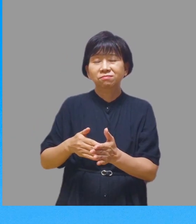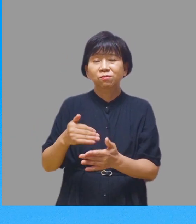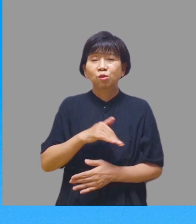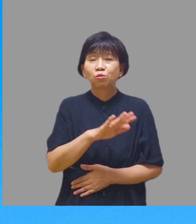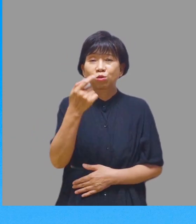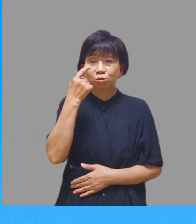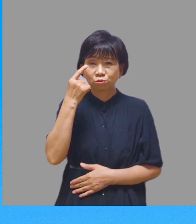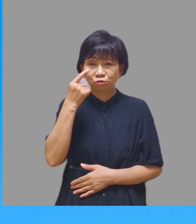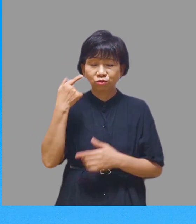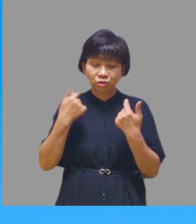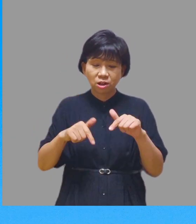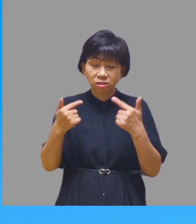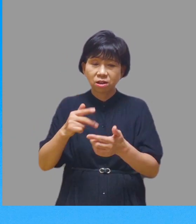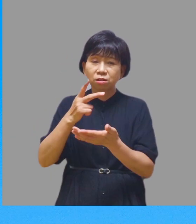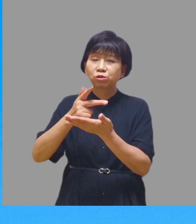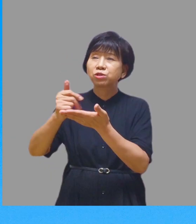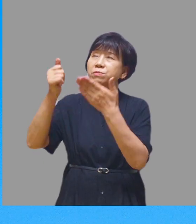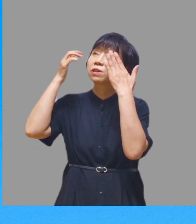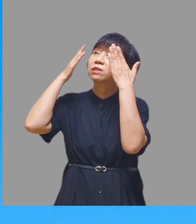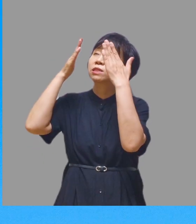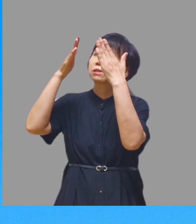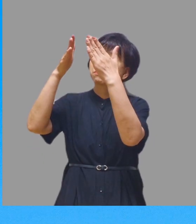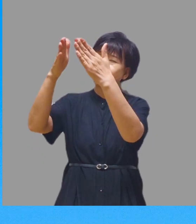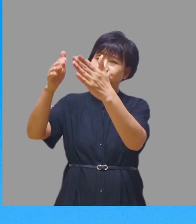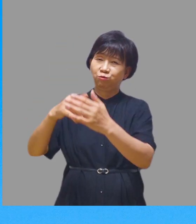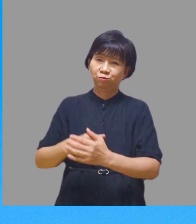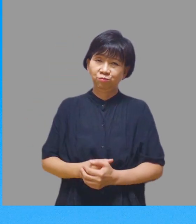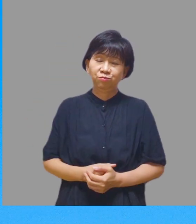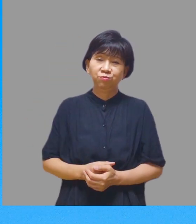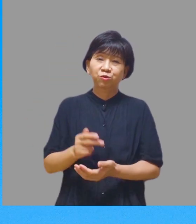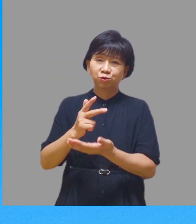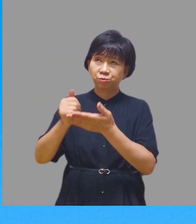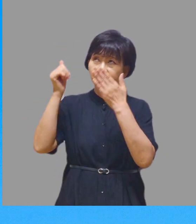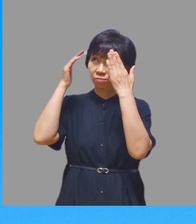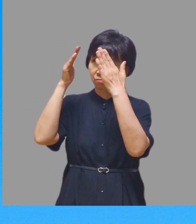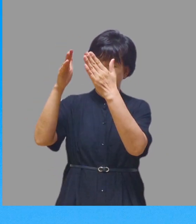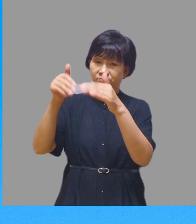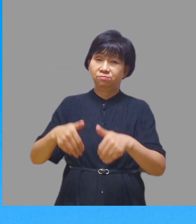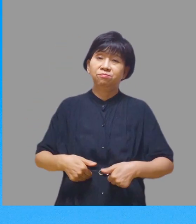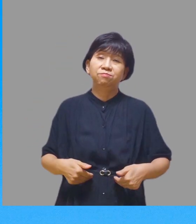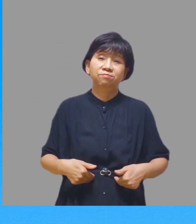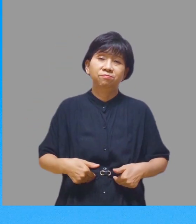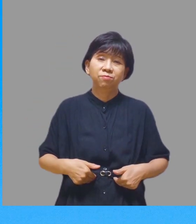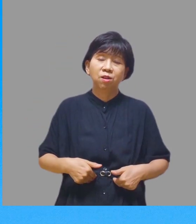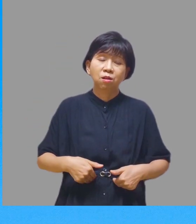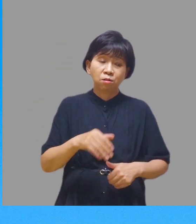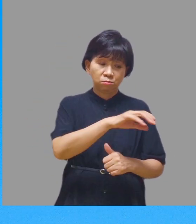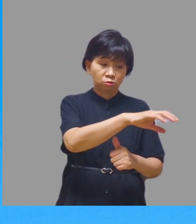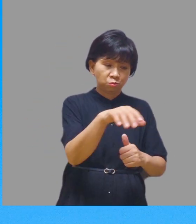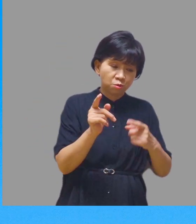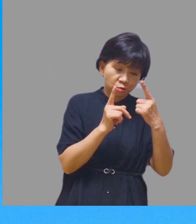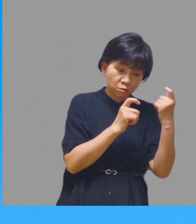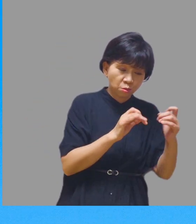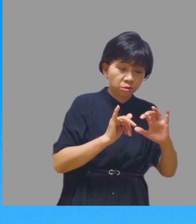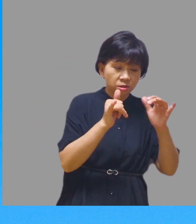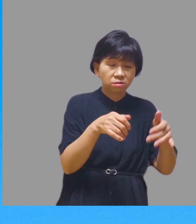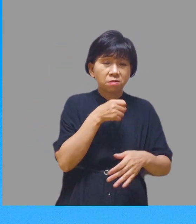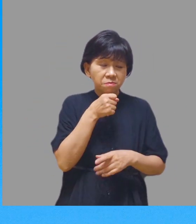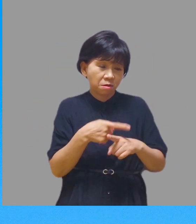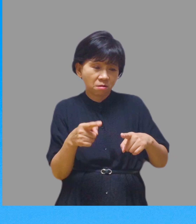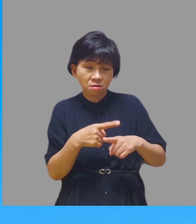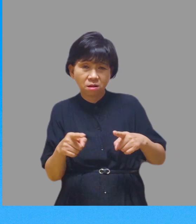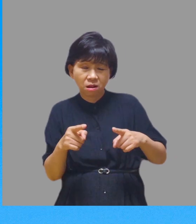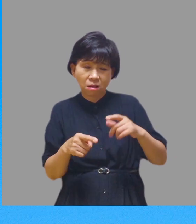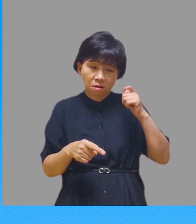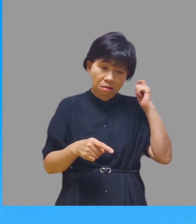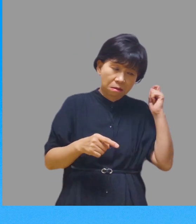눈은 언제나 누구에게 고정되어야 될까요? 주님께 고정되어 있어야 돼요. 주변의 유혹이나 세상의 평가에 흔들리지